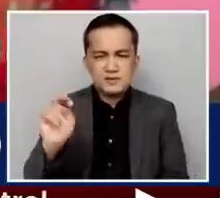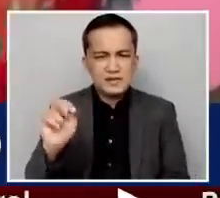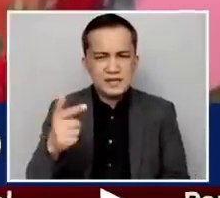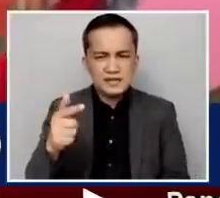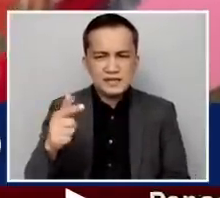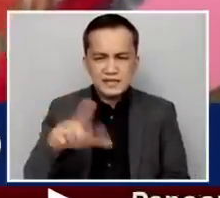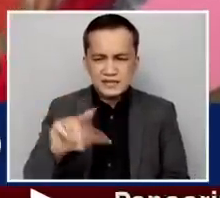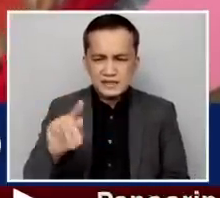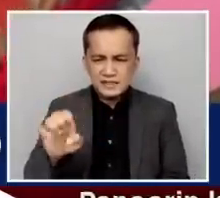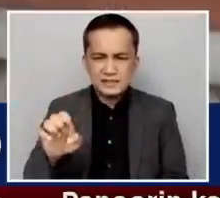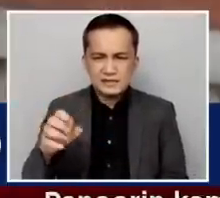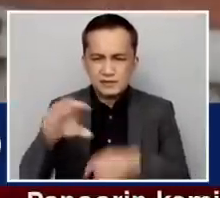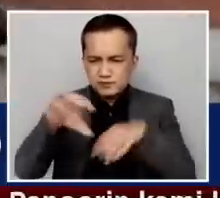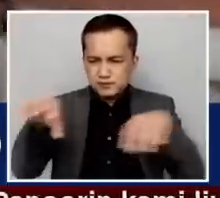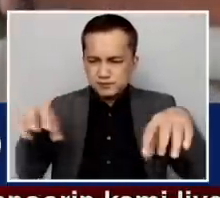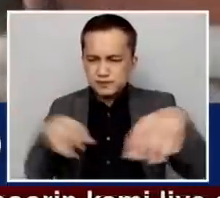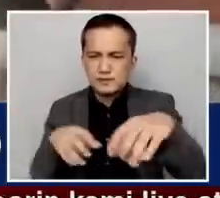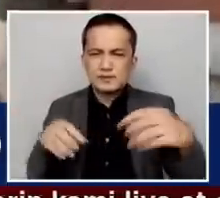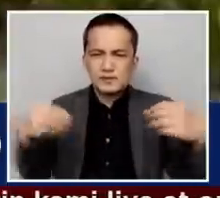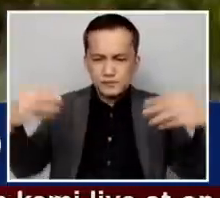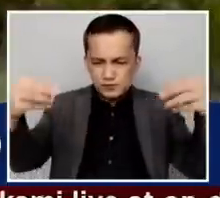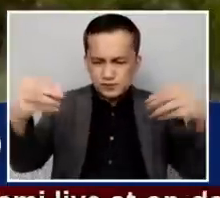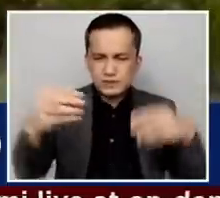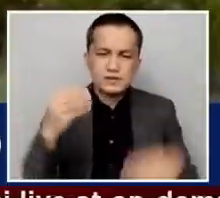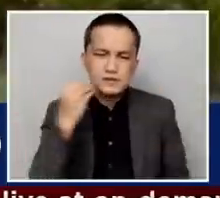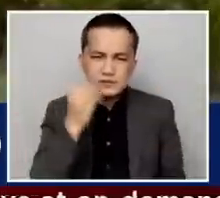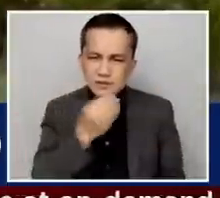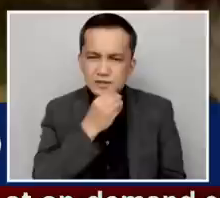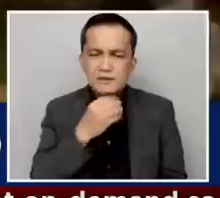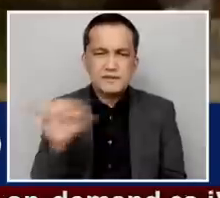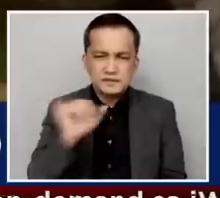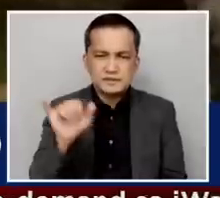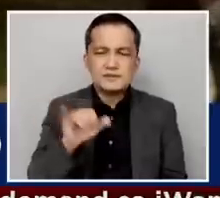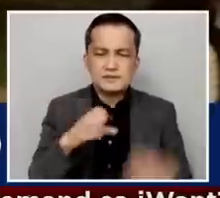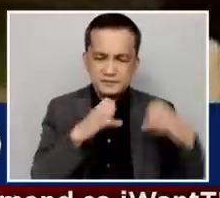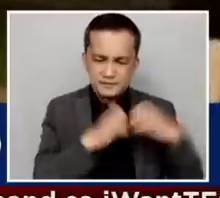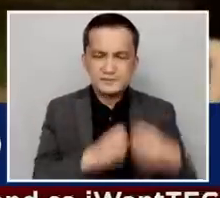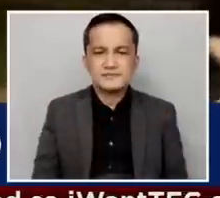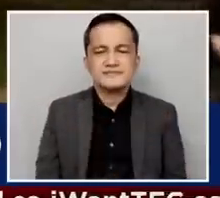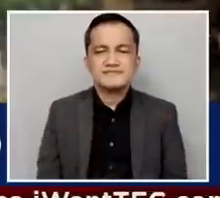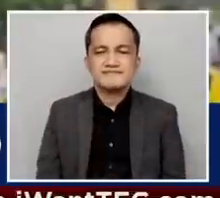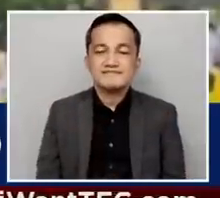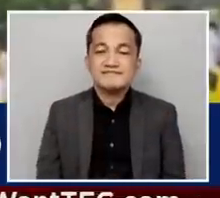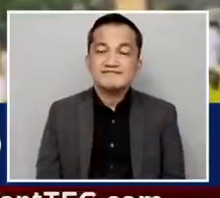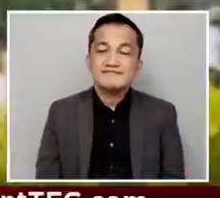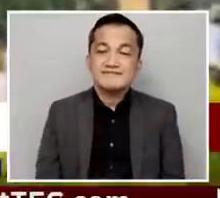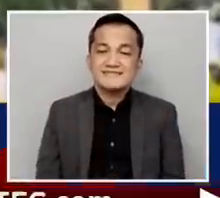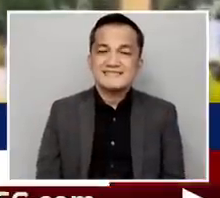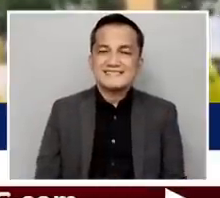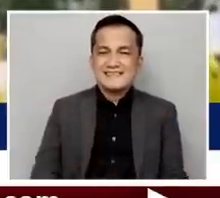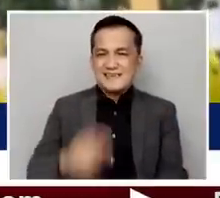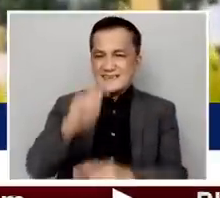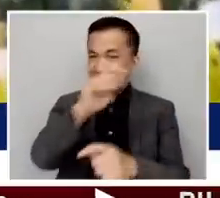napapalibutan ng mga bulaklak at mga dekorasyon na korting puso. Tamang-tama sa mga